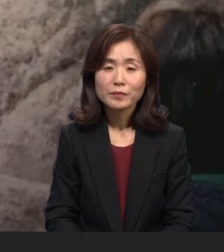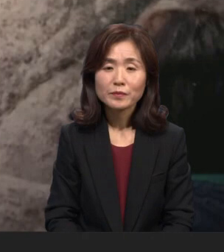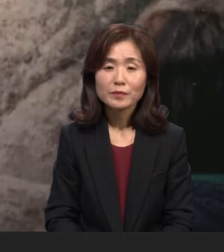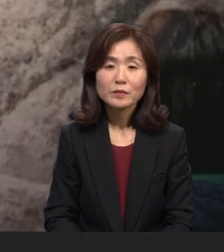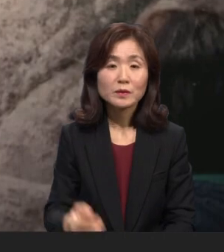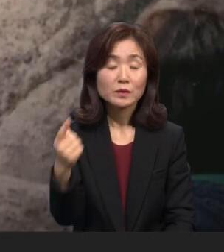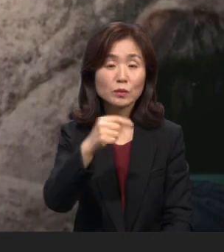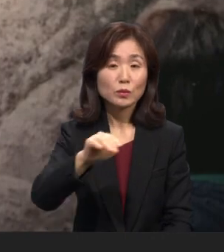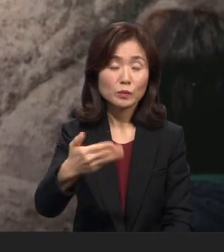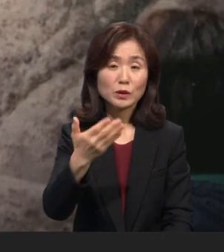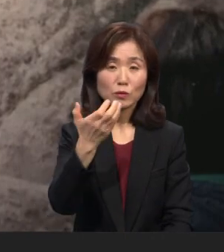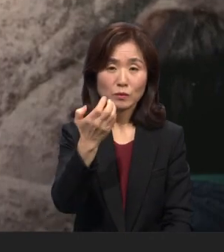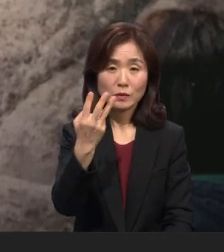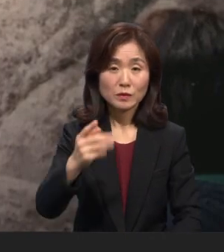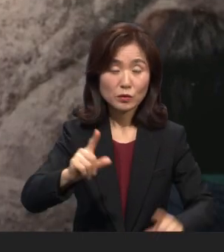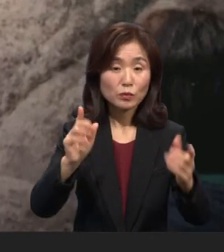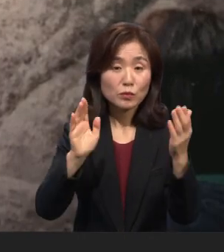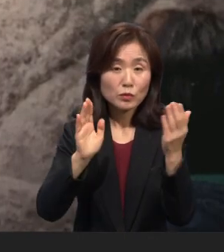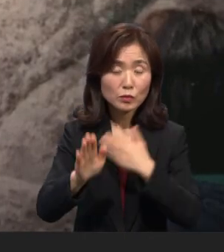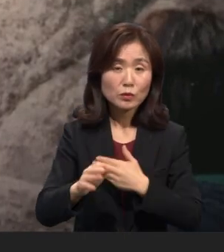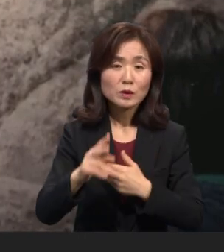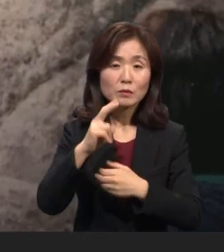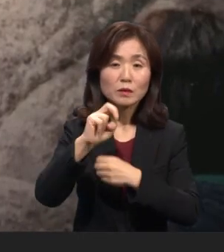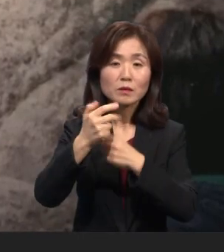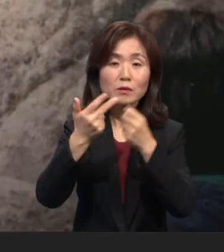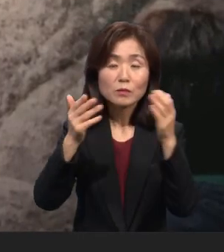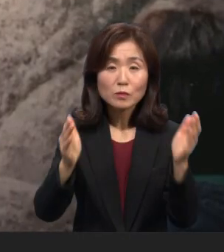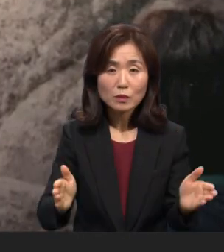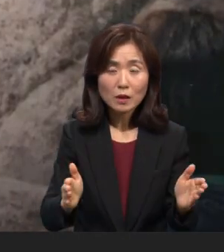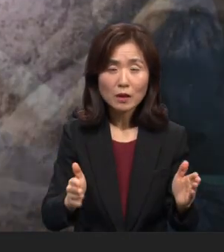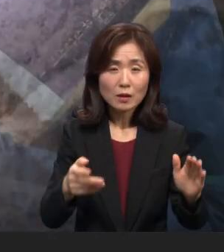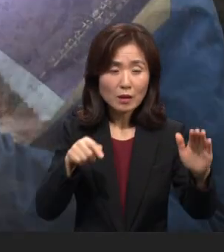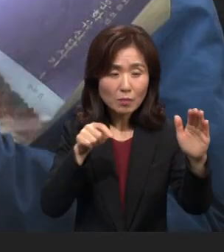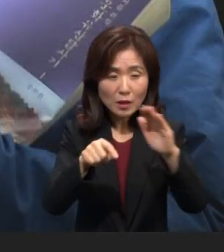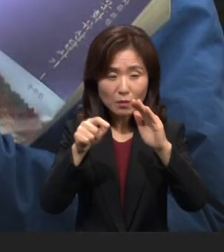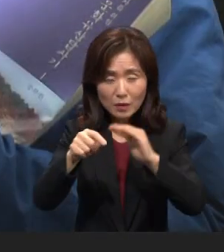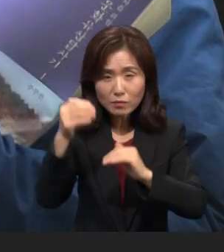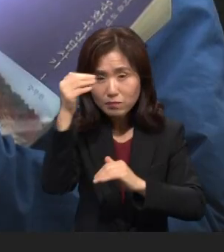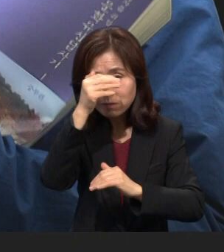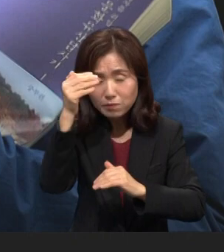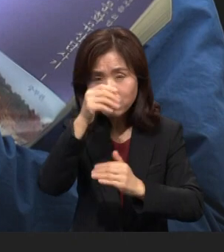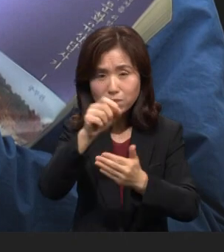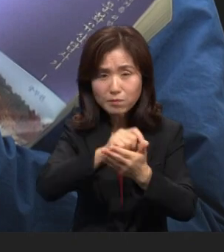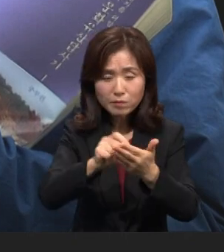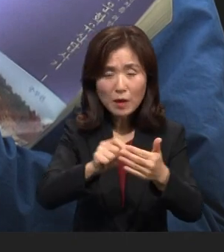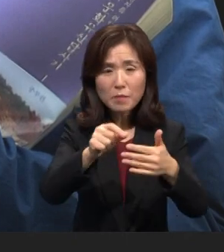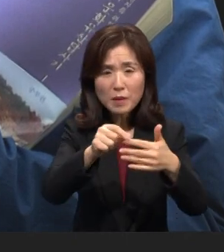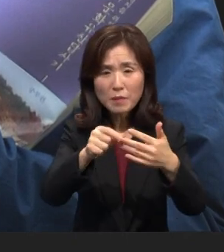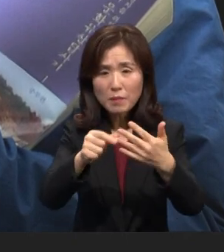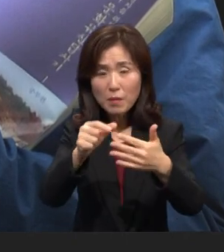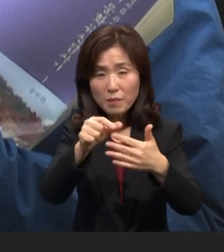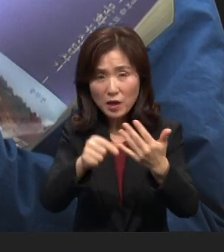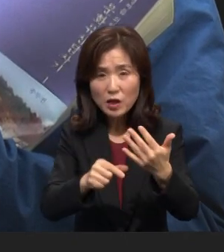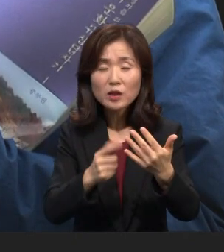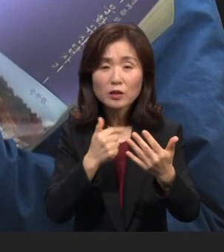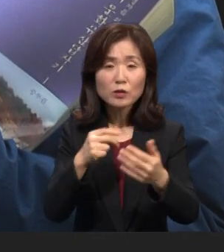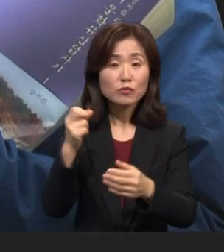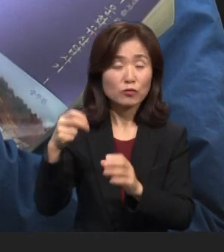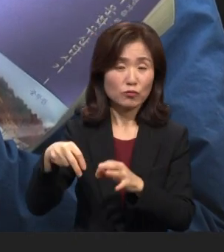지난 1993년 이후 27년 동안 답사 시리즈를 집필한 유 교수는 현장에서 보는